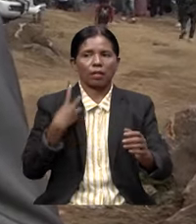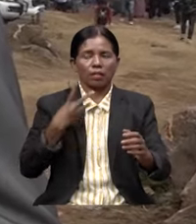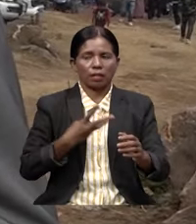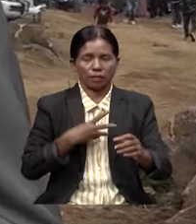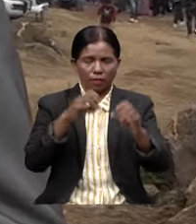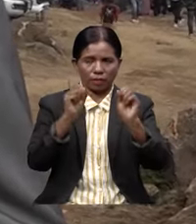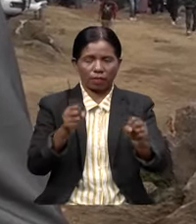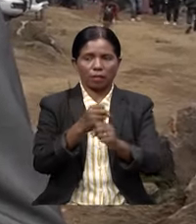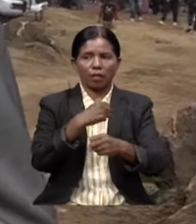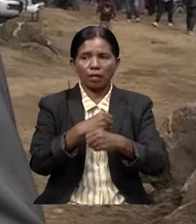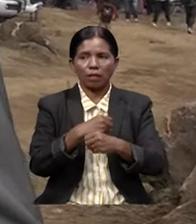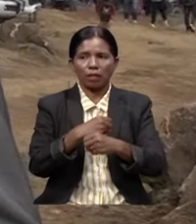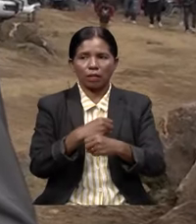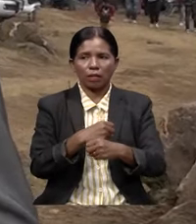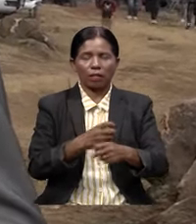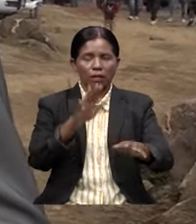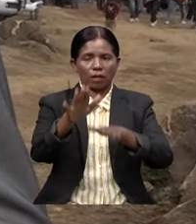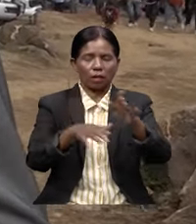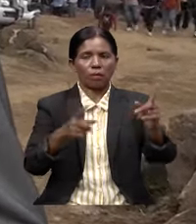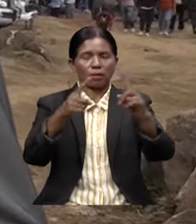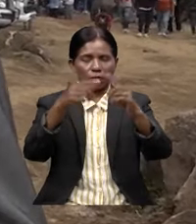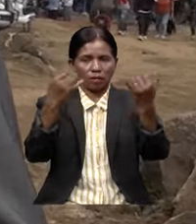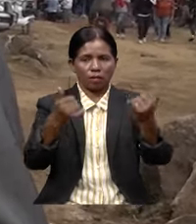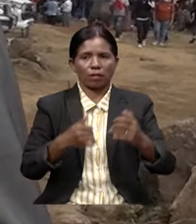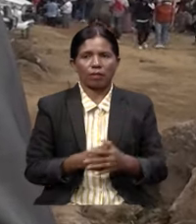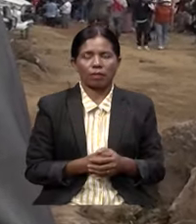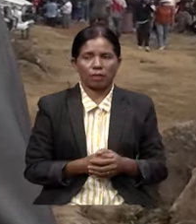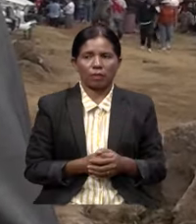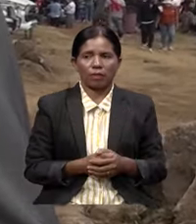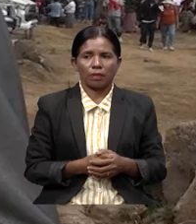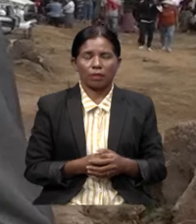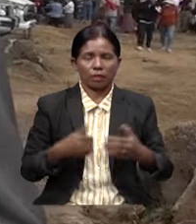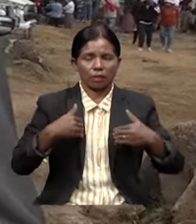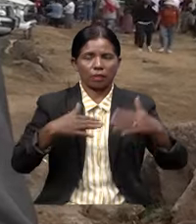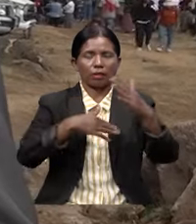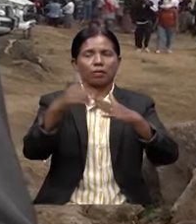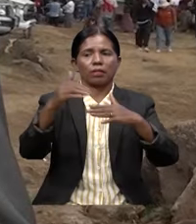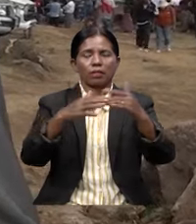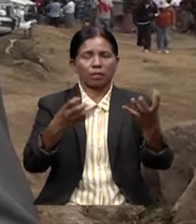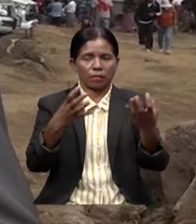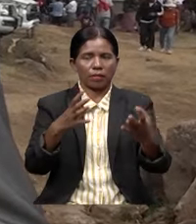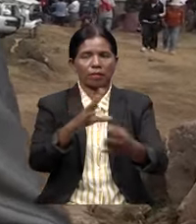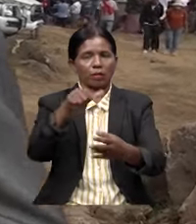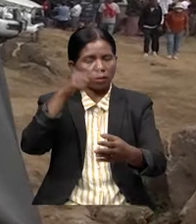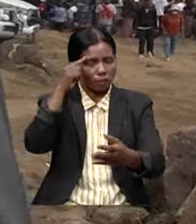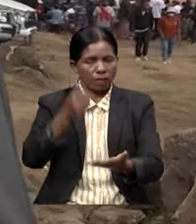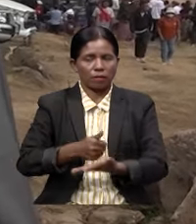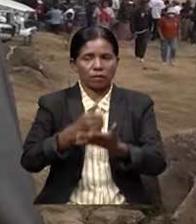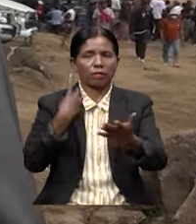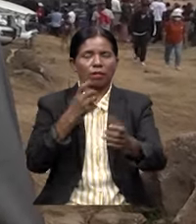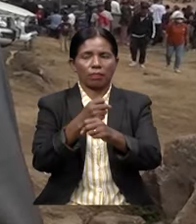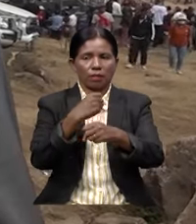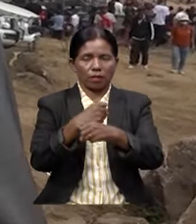bele halau no lau mai toi de ohin, satan maka iona infrastruktura basic lo bukira neve governo apoia, ame